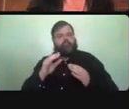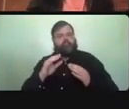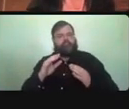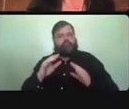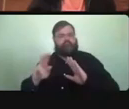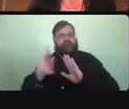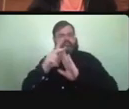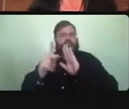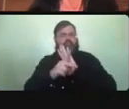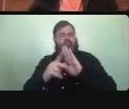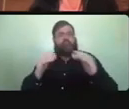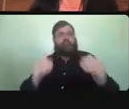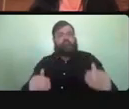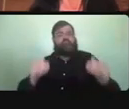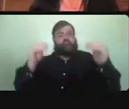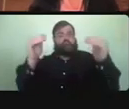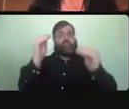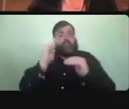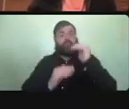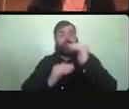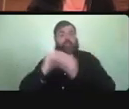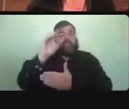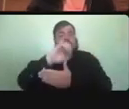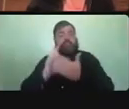au wasanifu majengo.